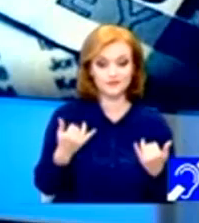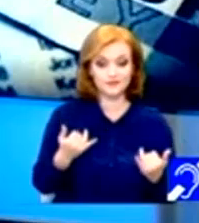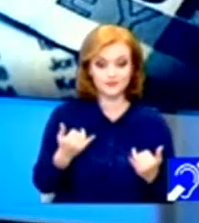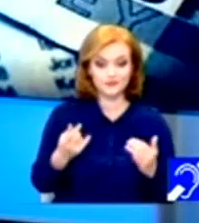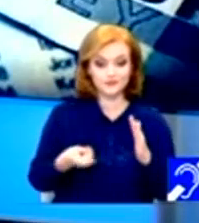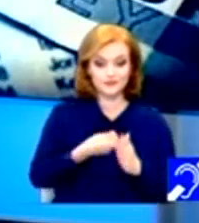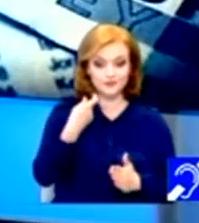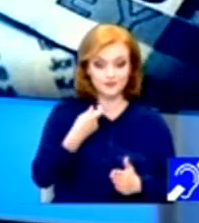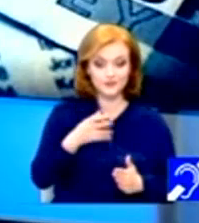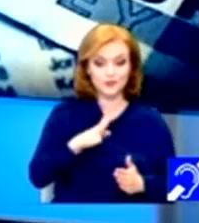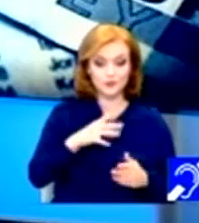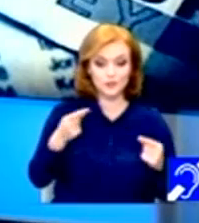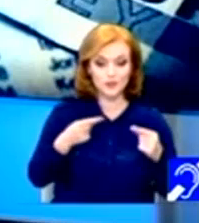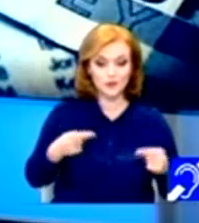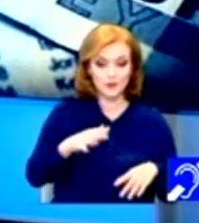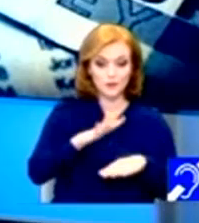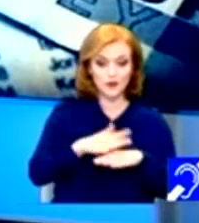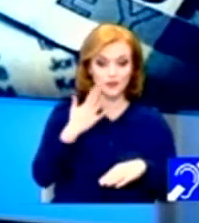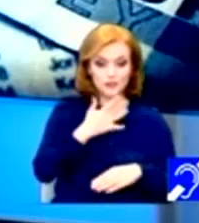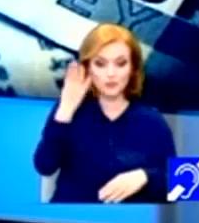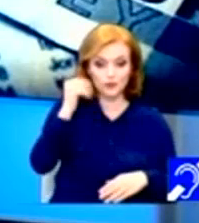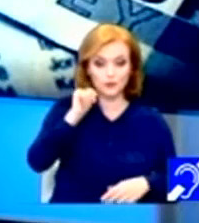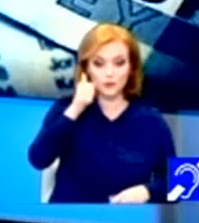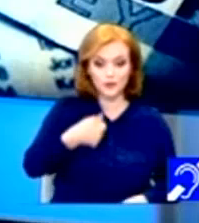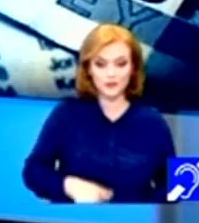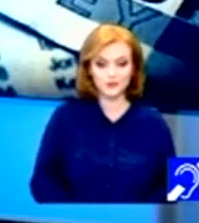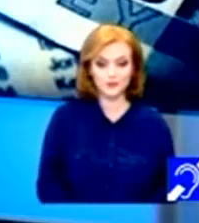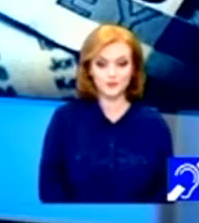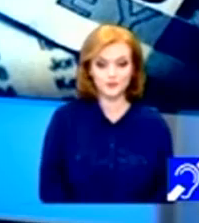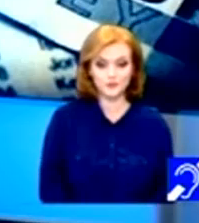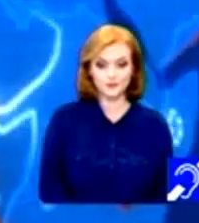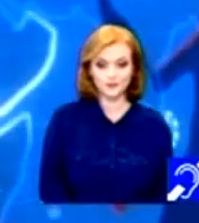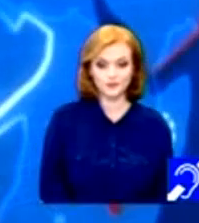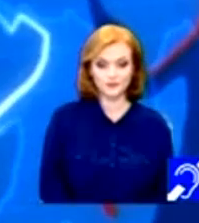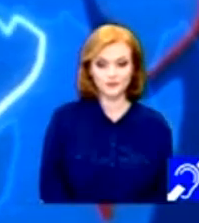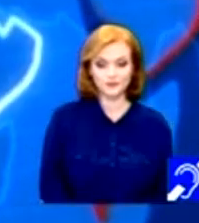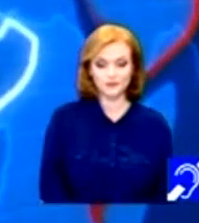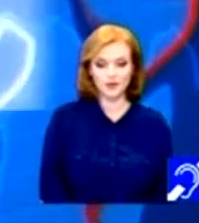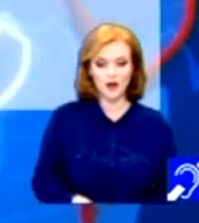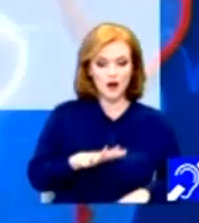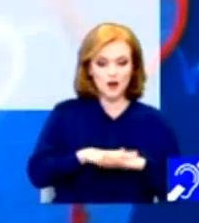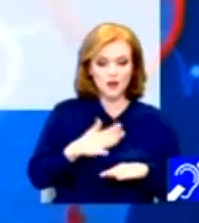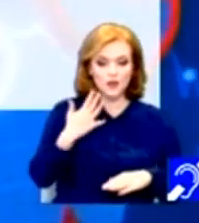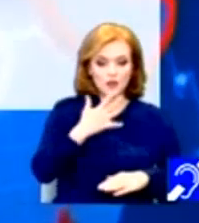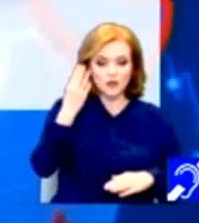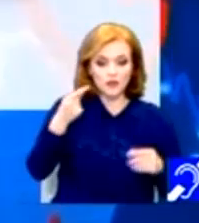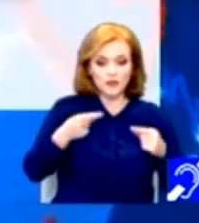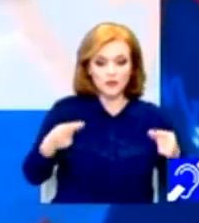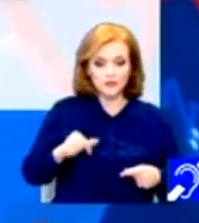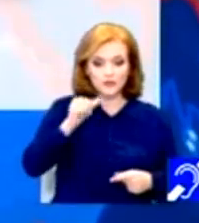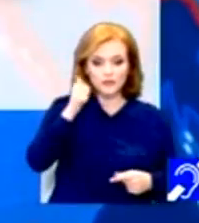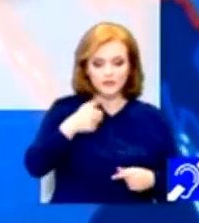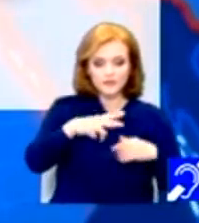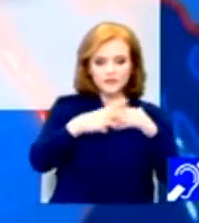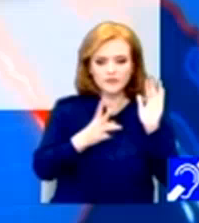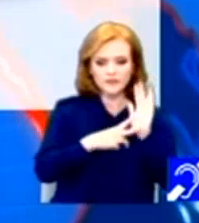Să vedem acum cotațiile valutare stabilite pentru mâine de Banca Națională a Moldovei. Banca Națională a stabilit un curs oficial